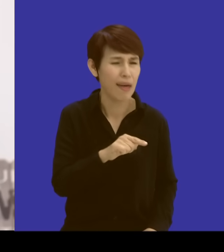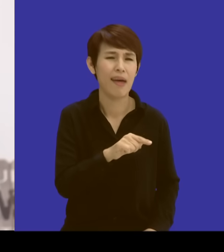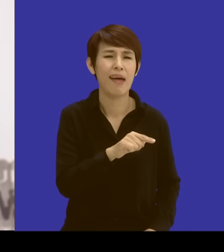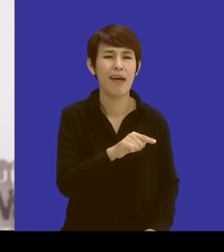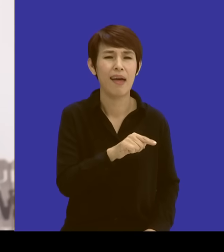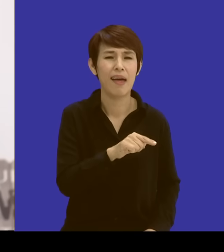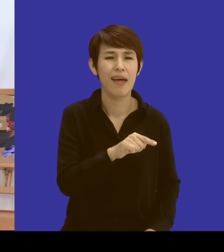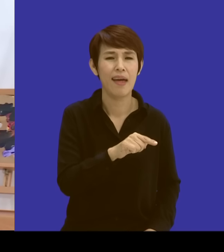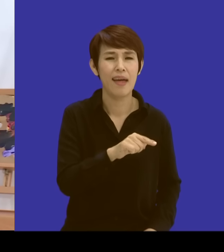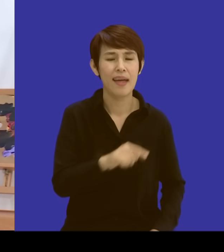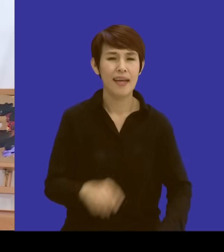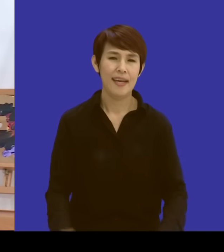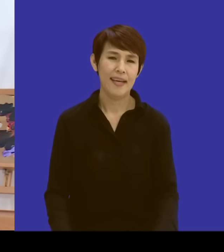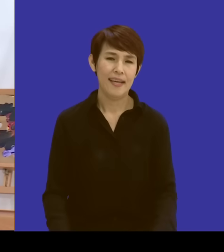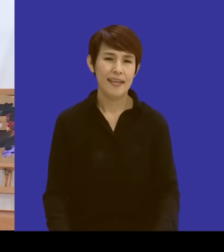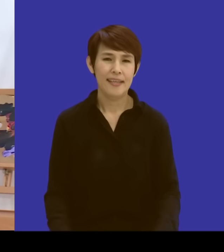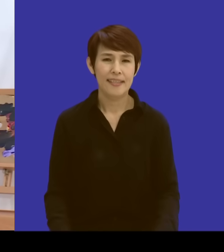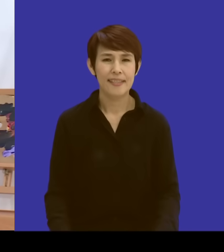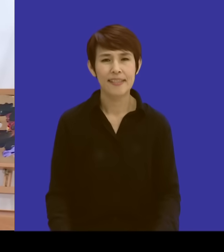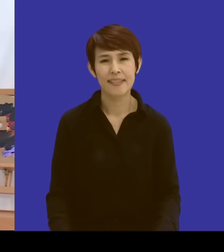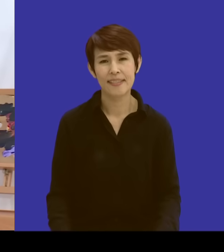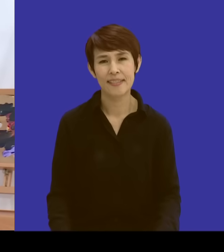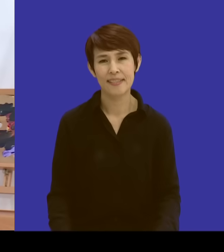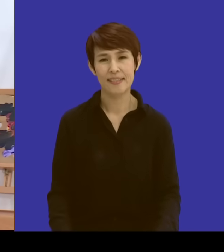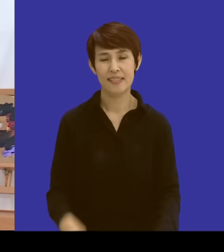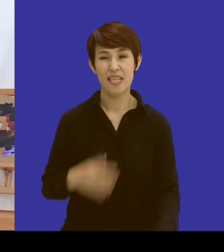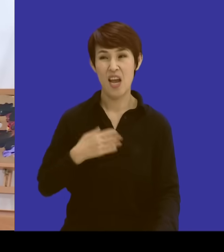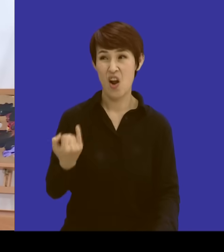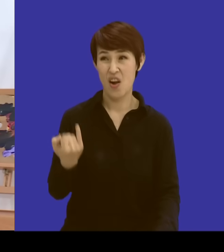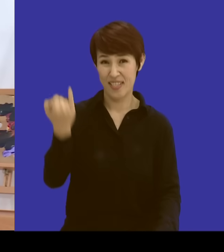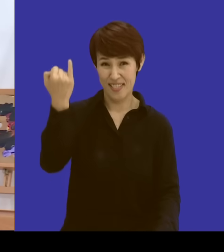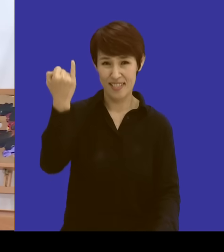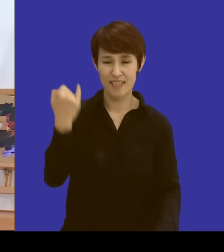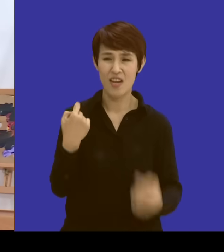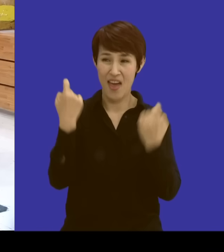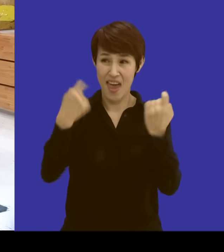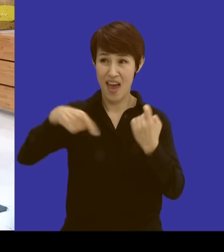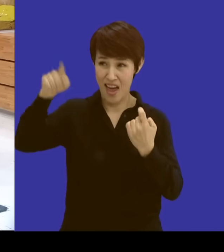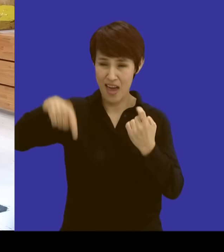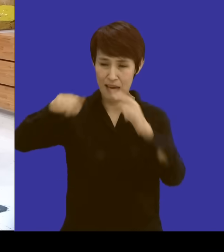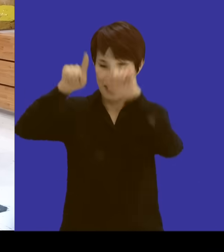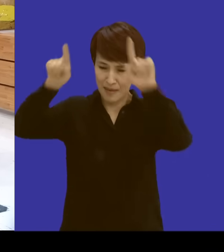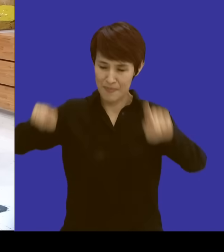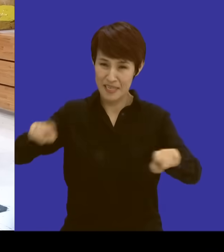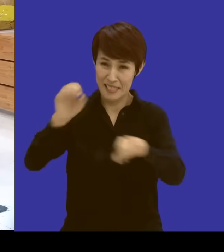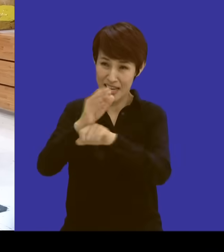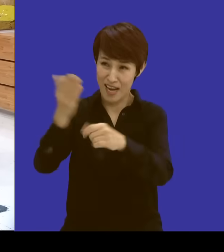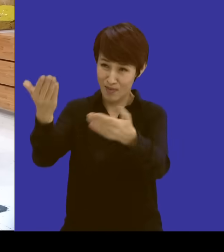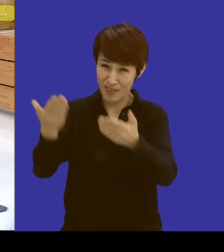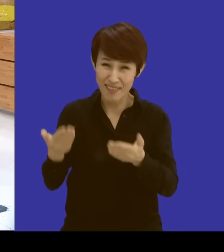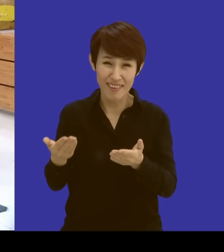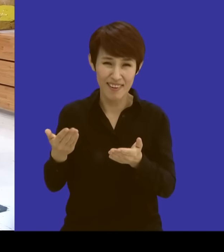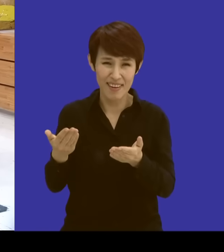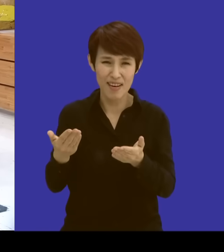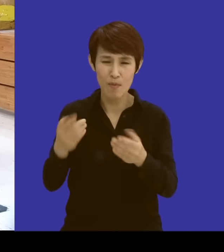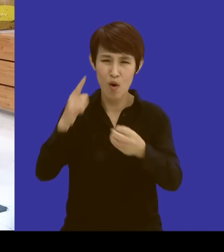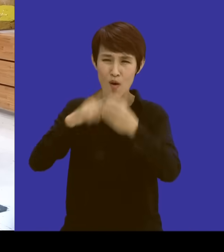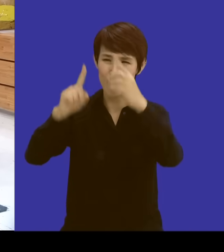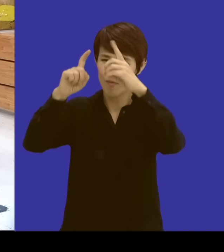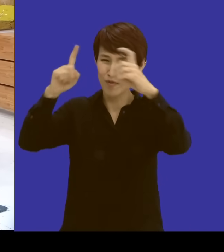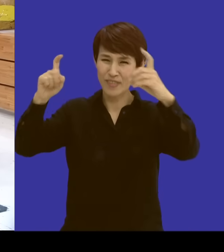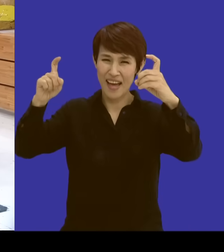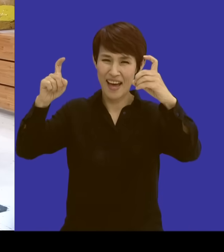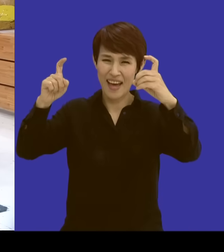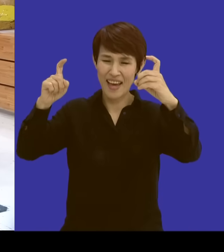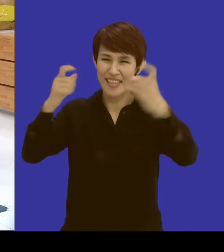그 아이 제가 사실은 어렸을 때부터 언니들이 수학여행 갔다 오면 책받침 사다 줬거든요. 아세요? 그 불국사 앞에서